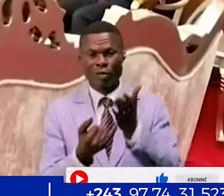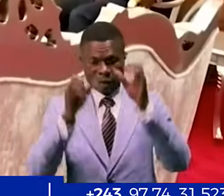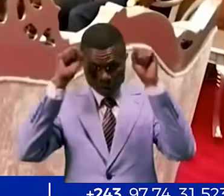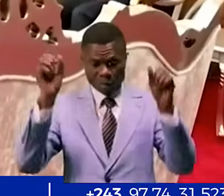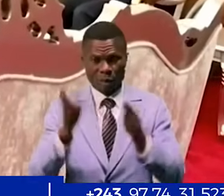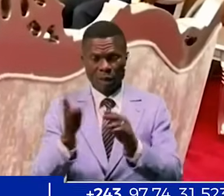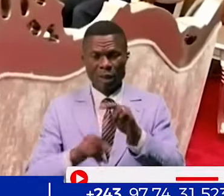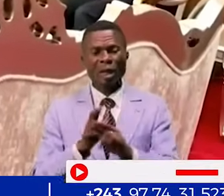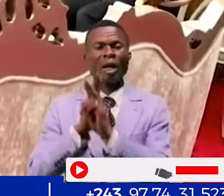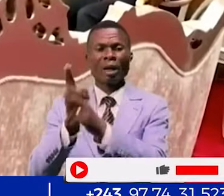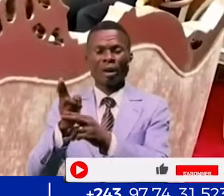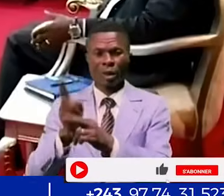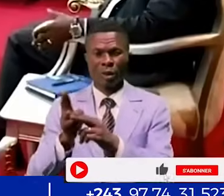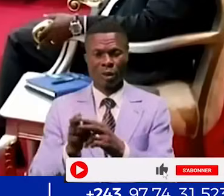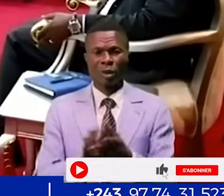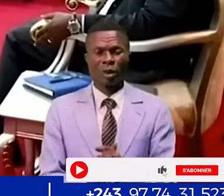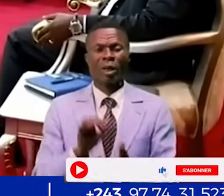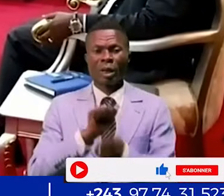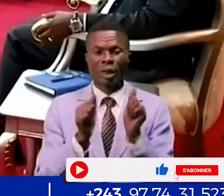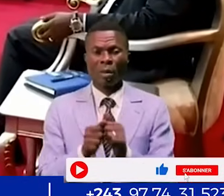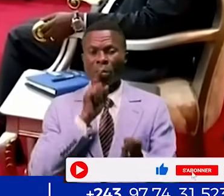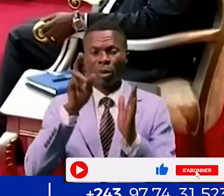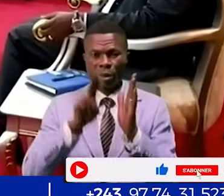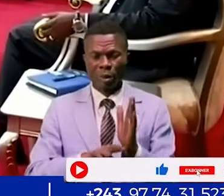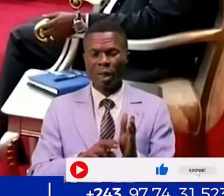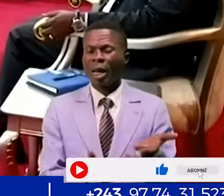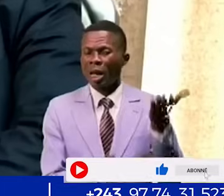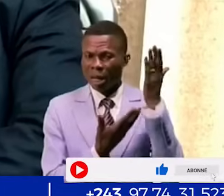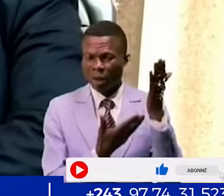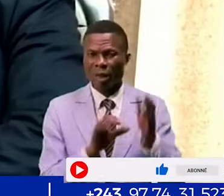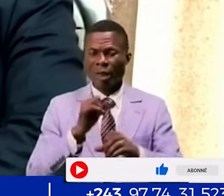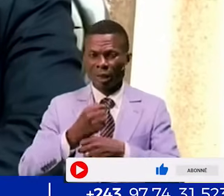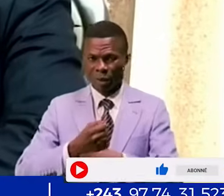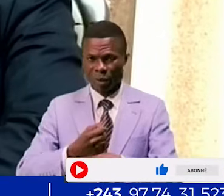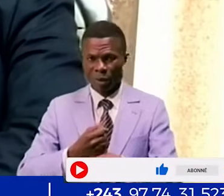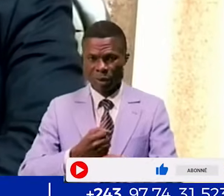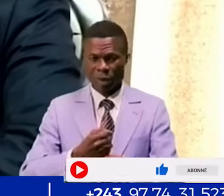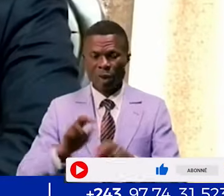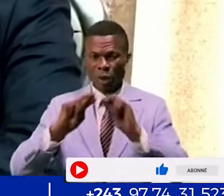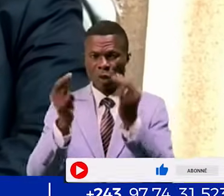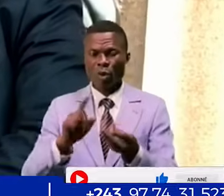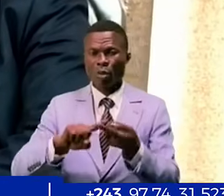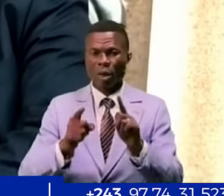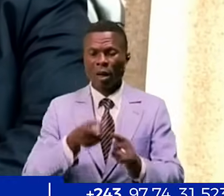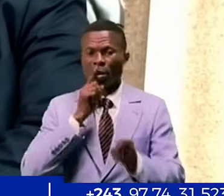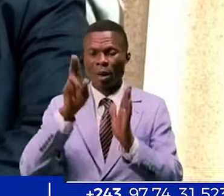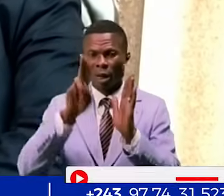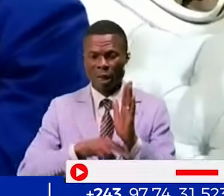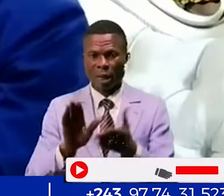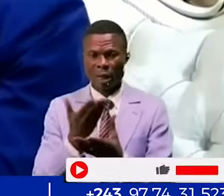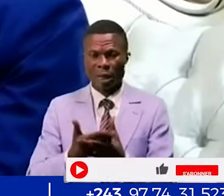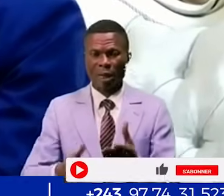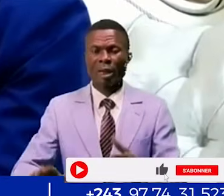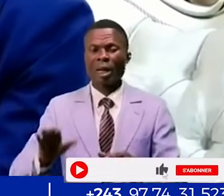de l'état des lieux de la diplomatie parlementaire et la nécessité de la création de la Ligue d'amitié parlementaire entre les